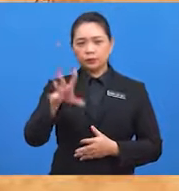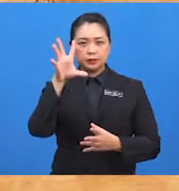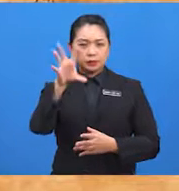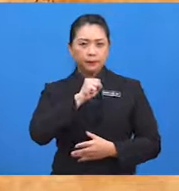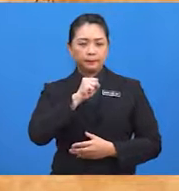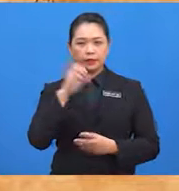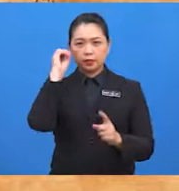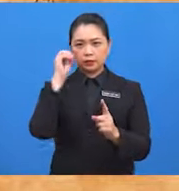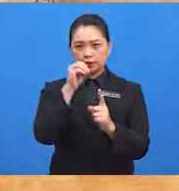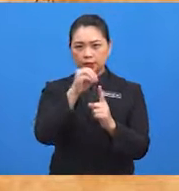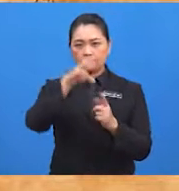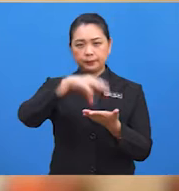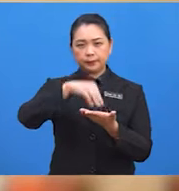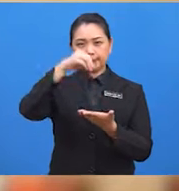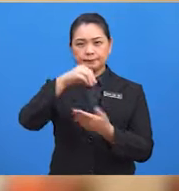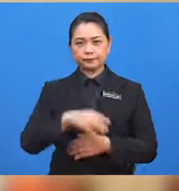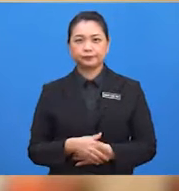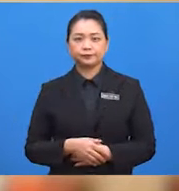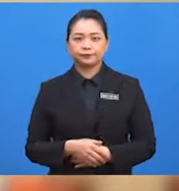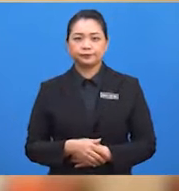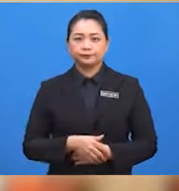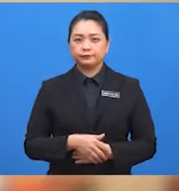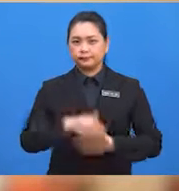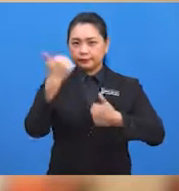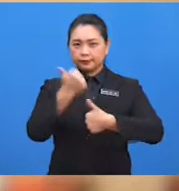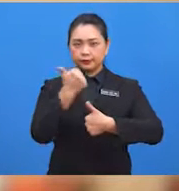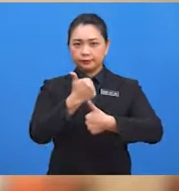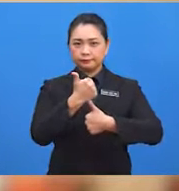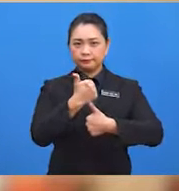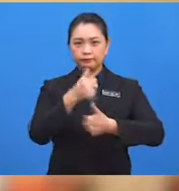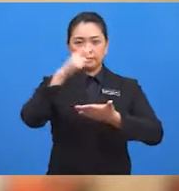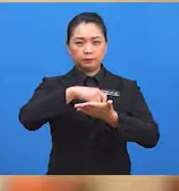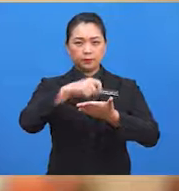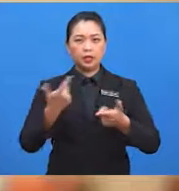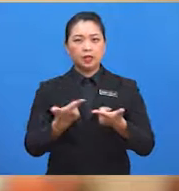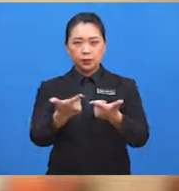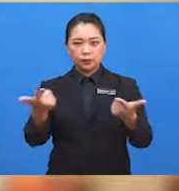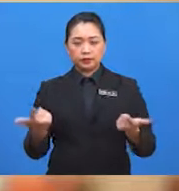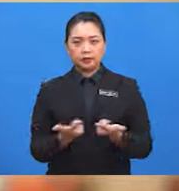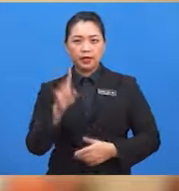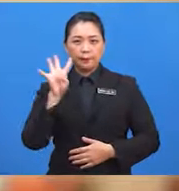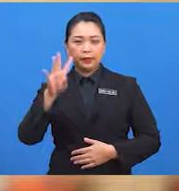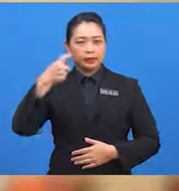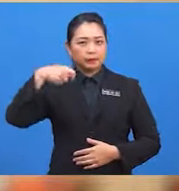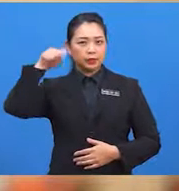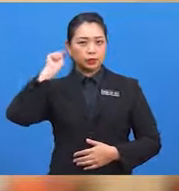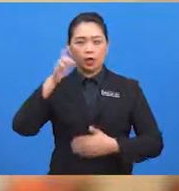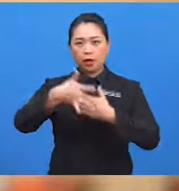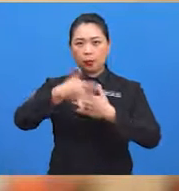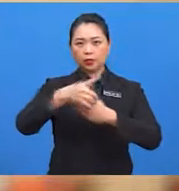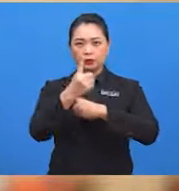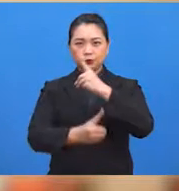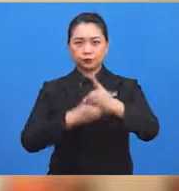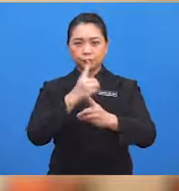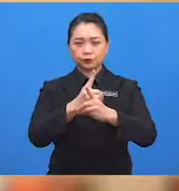objektif pembelajaran yang berikut. Pertama, menyatakan lokasi 4 tamadun awal dunia.